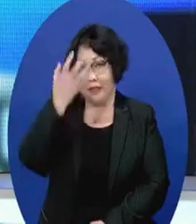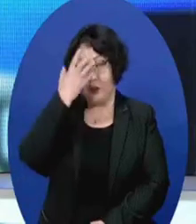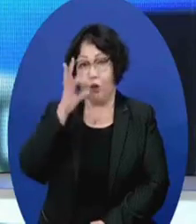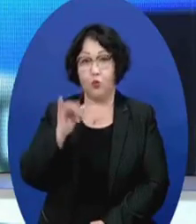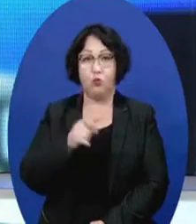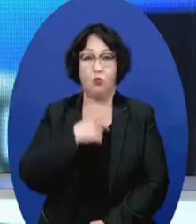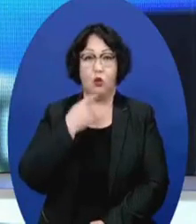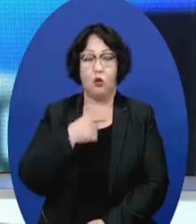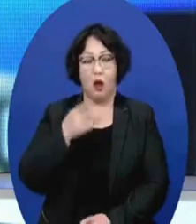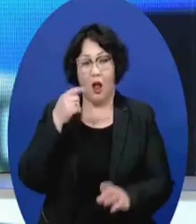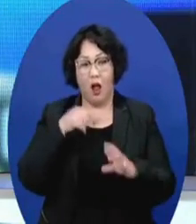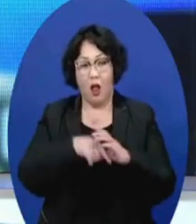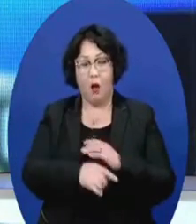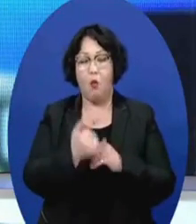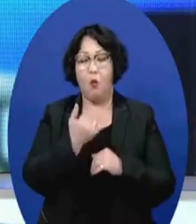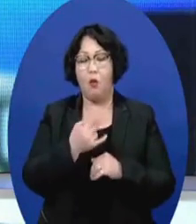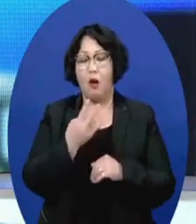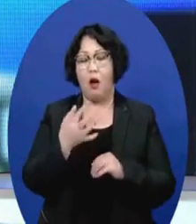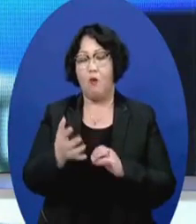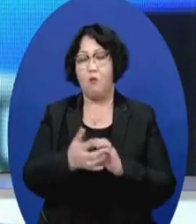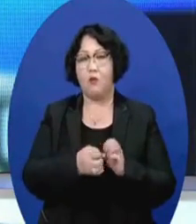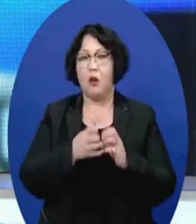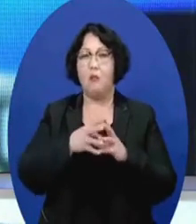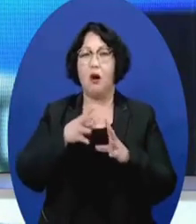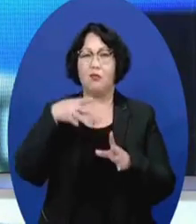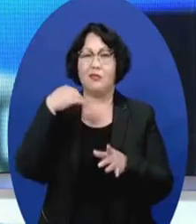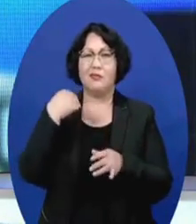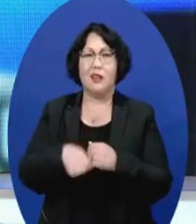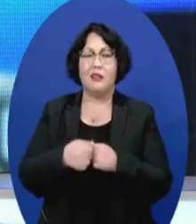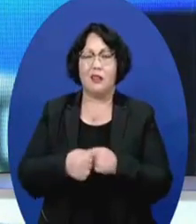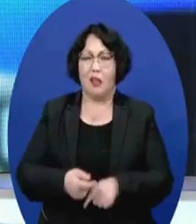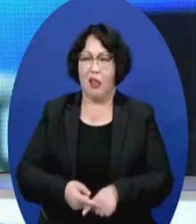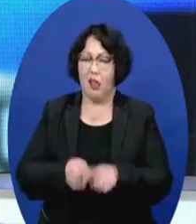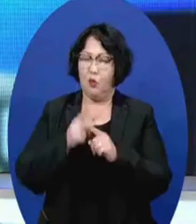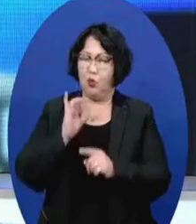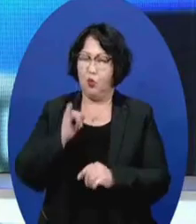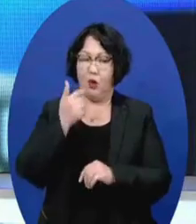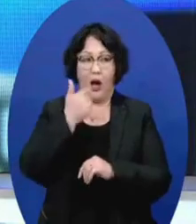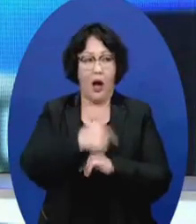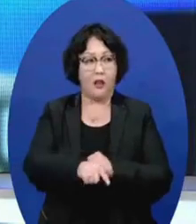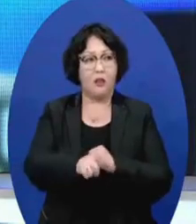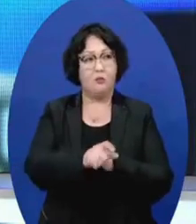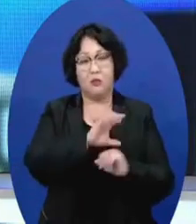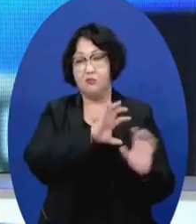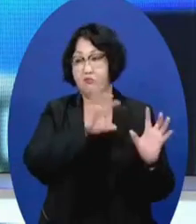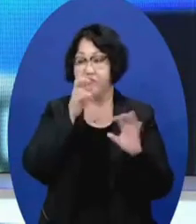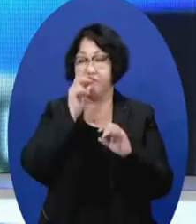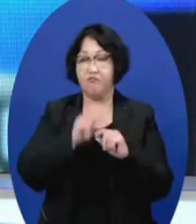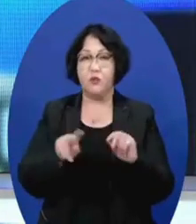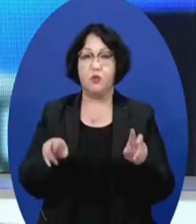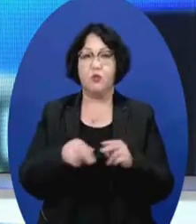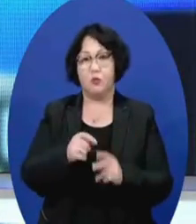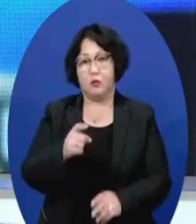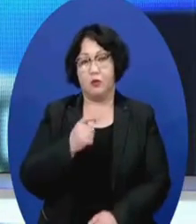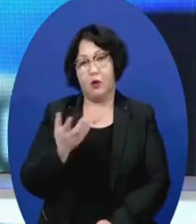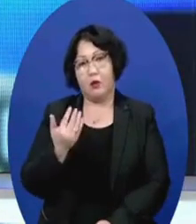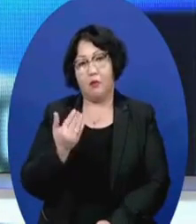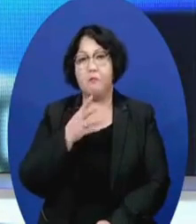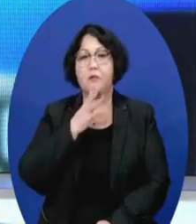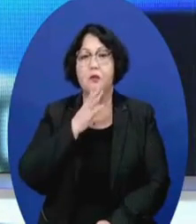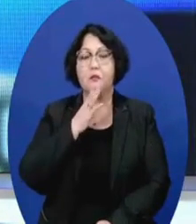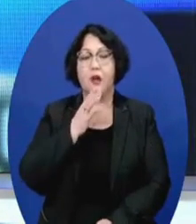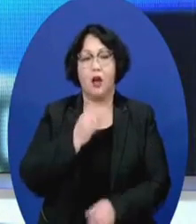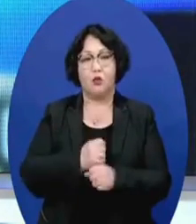За Сингацэр оюу толгойн далд уурхайн бүтээн байгуулалтын зардлын хэтрэлтийн асуудлаар хөндлөнгийн шинжээчдийн дүгнэлт гаргуулахар болсон байна. Шинжээчдэд